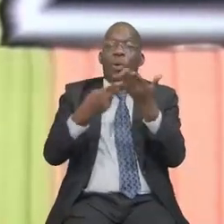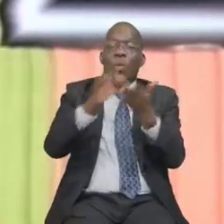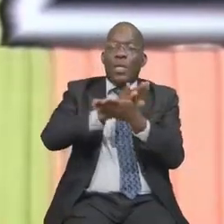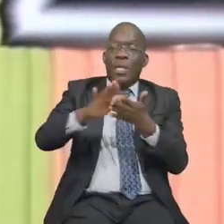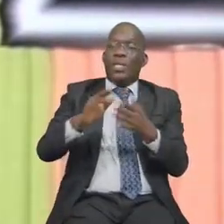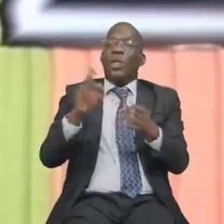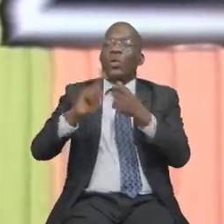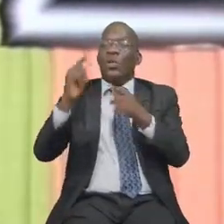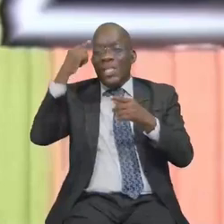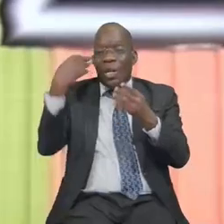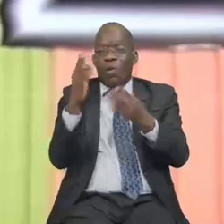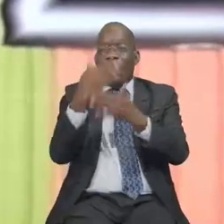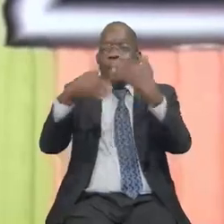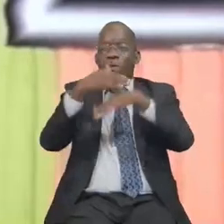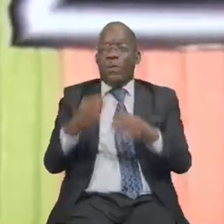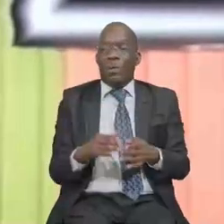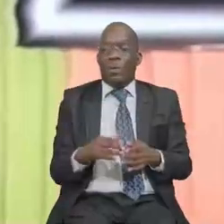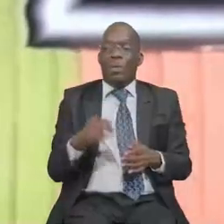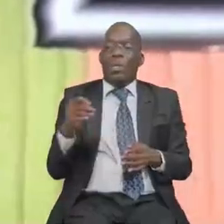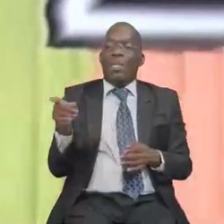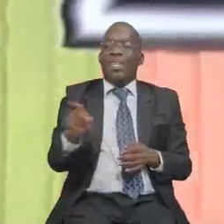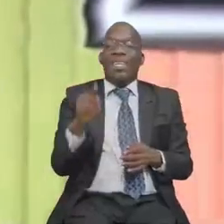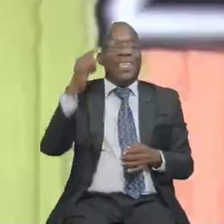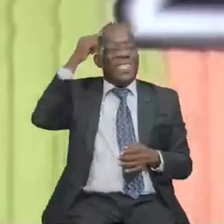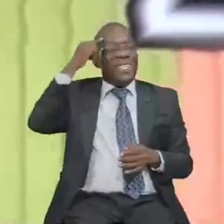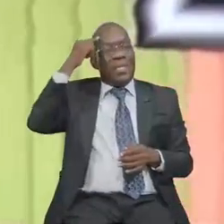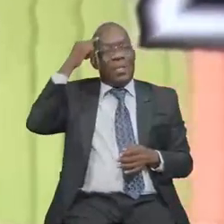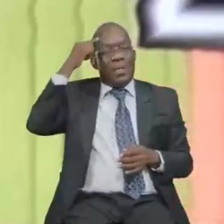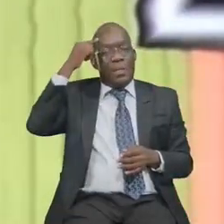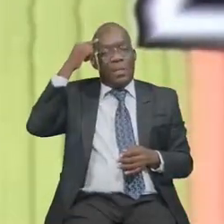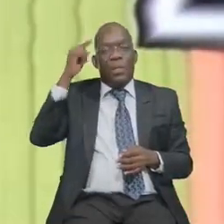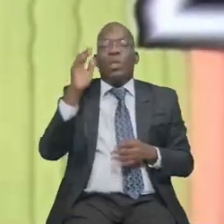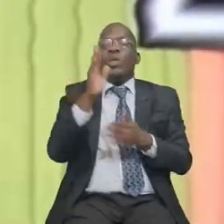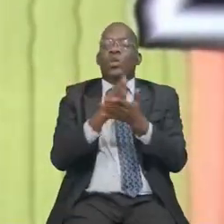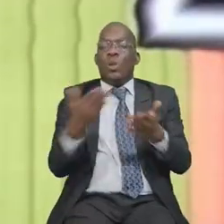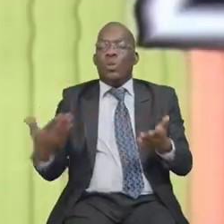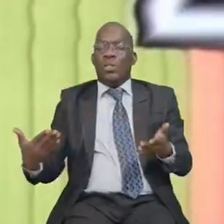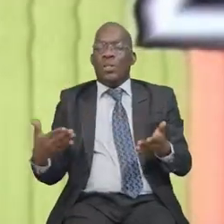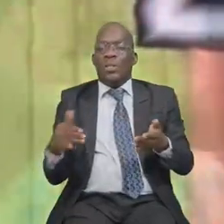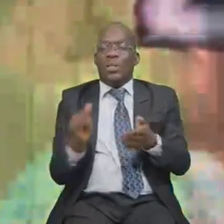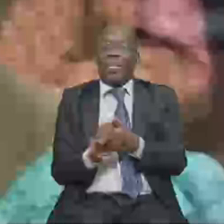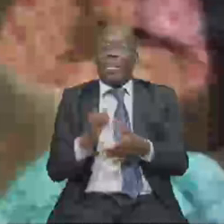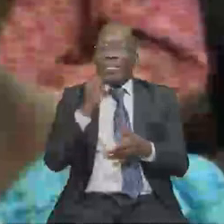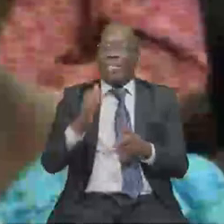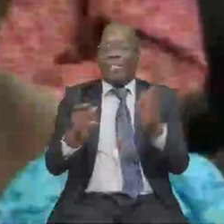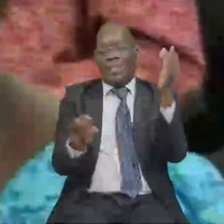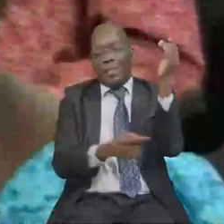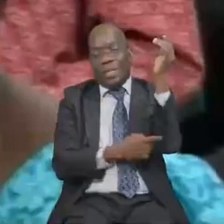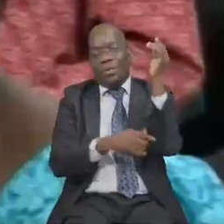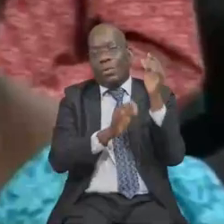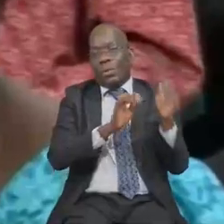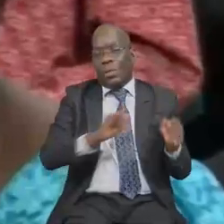pur comme le diamant, ils pensent à quelque chose qui tente. Ne le fais pas.